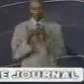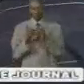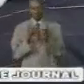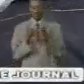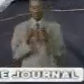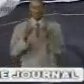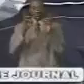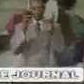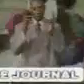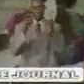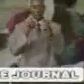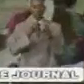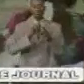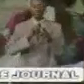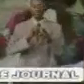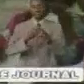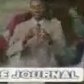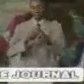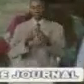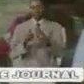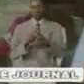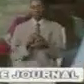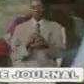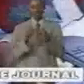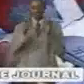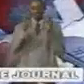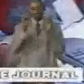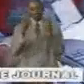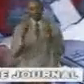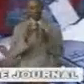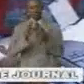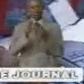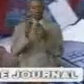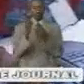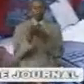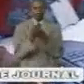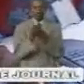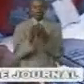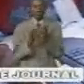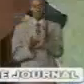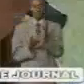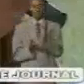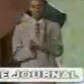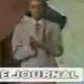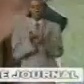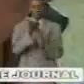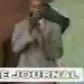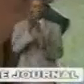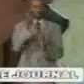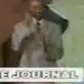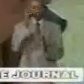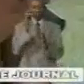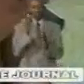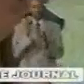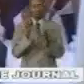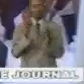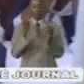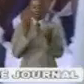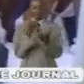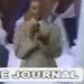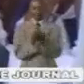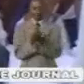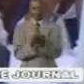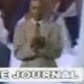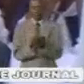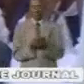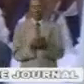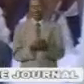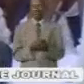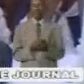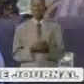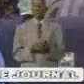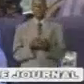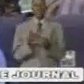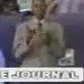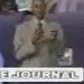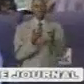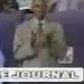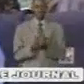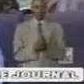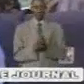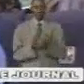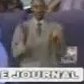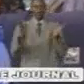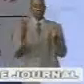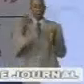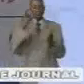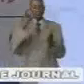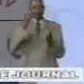formation, environnement et développement durable, promotion à la croissance économique. À l'issue de ces travaux, la directrice générale du